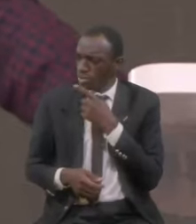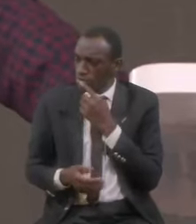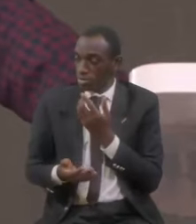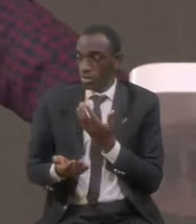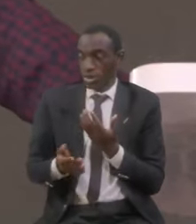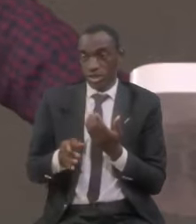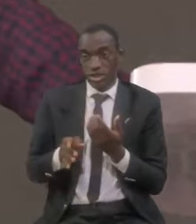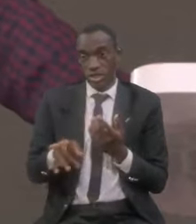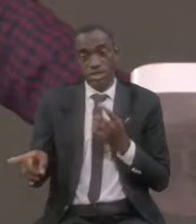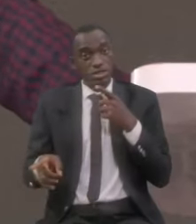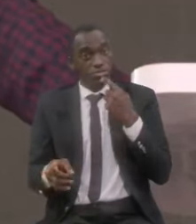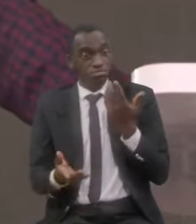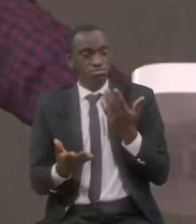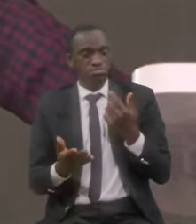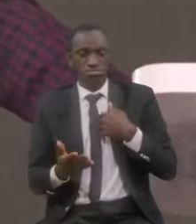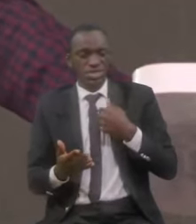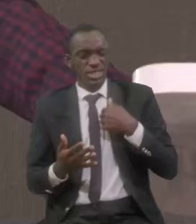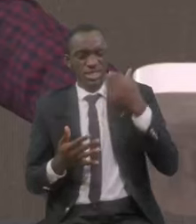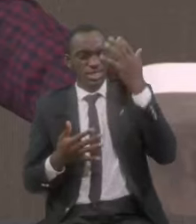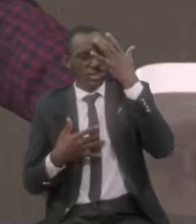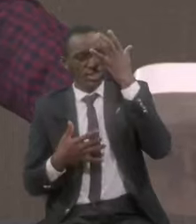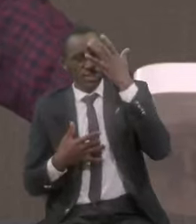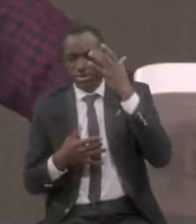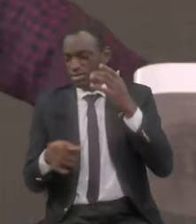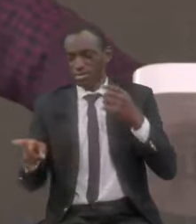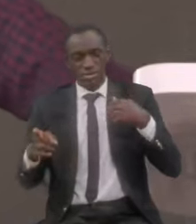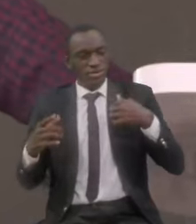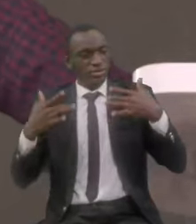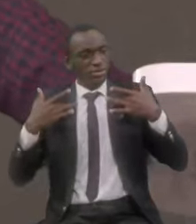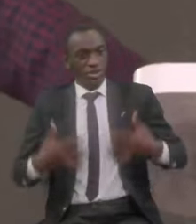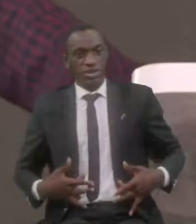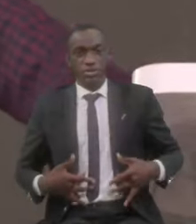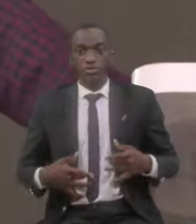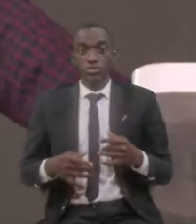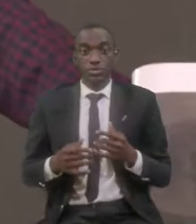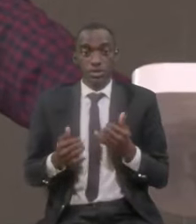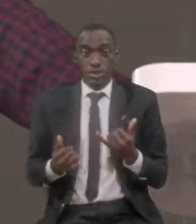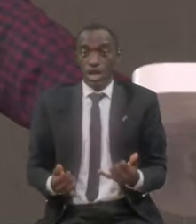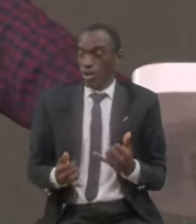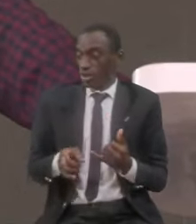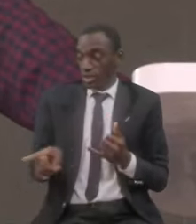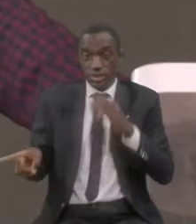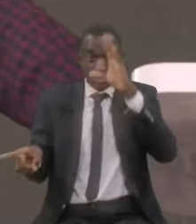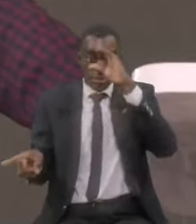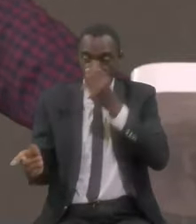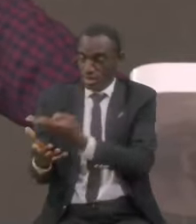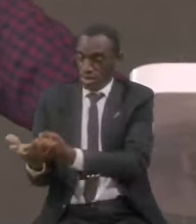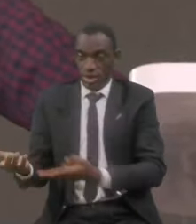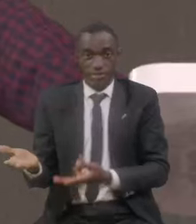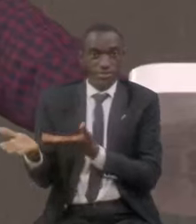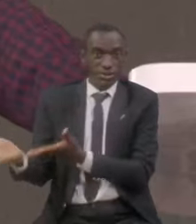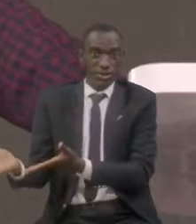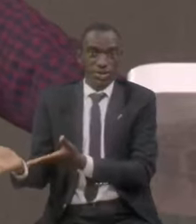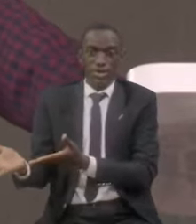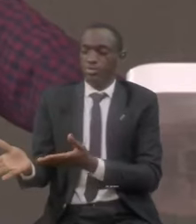Peut-être que je suis malade. Je suis découragé. Et tout d'un coup, cet homme couché là-bas,